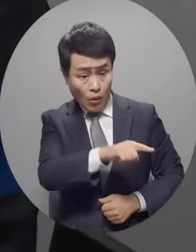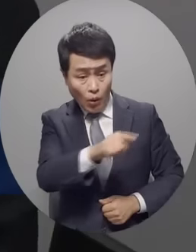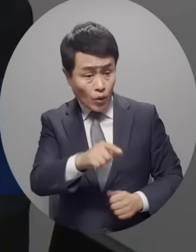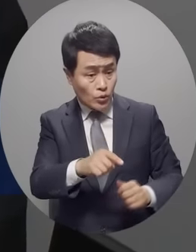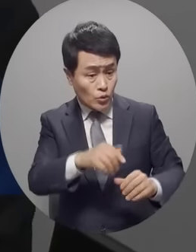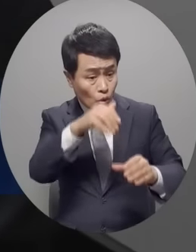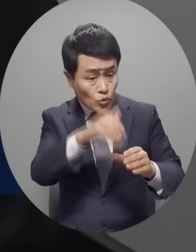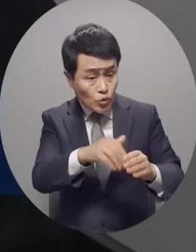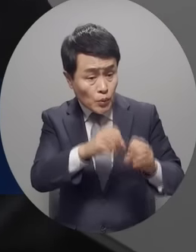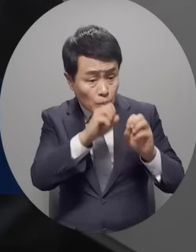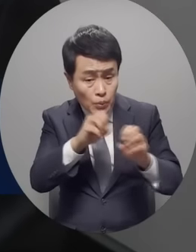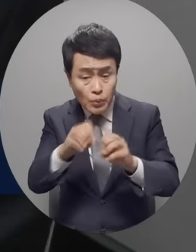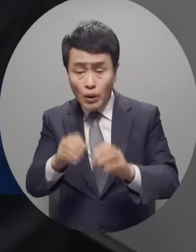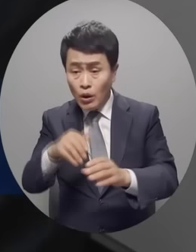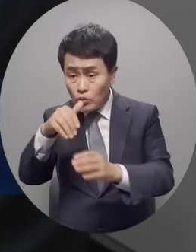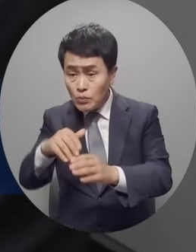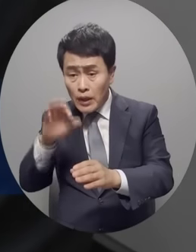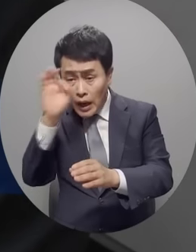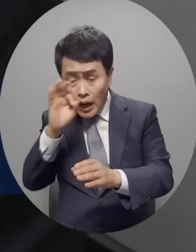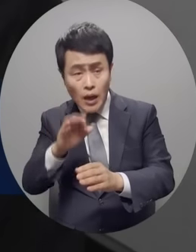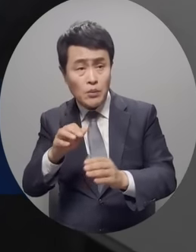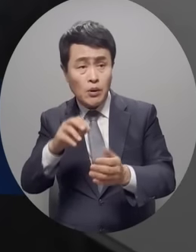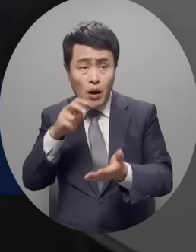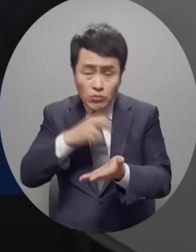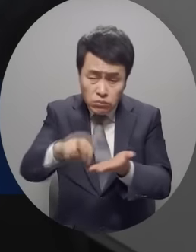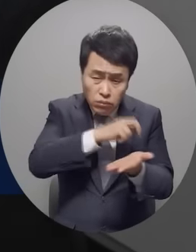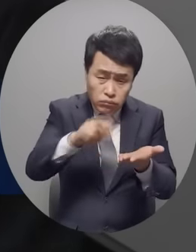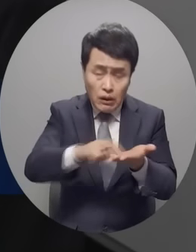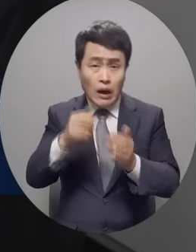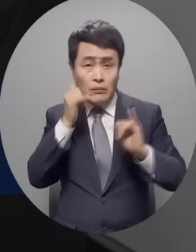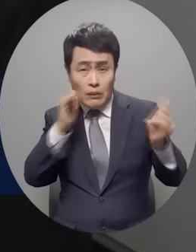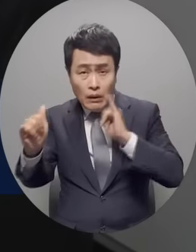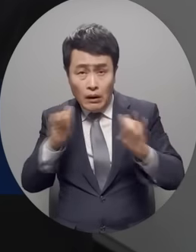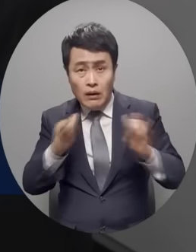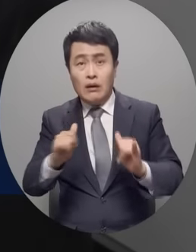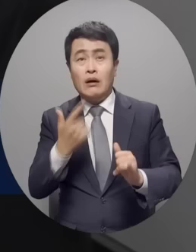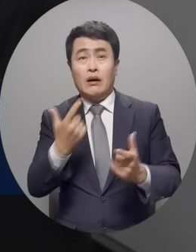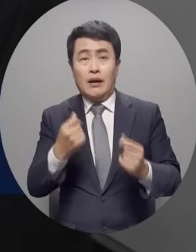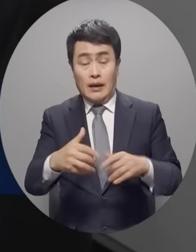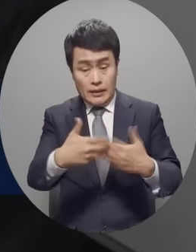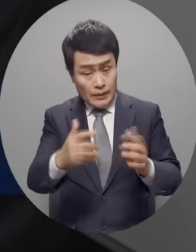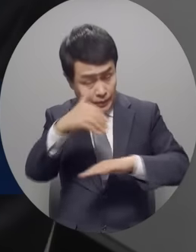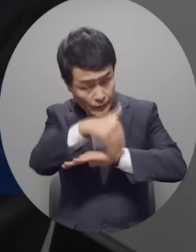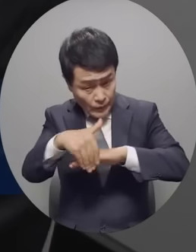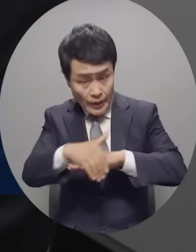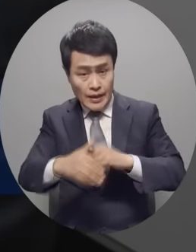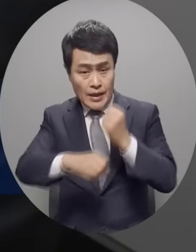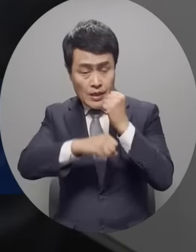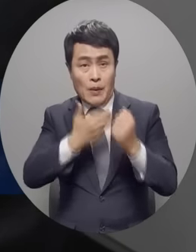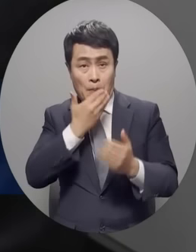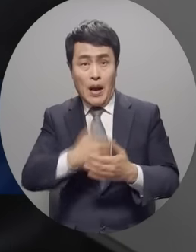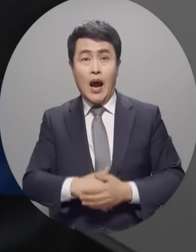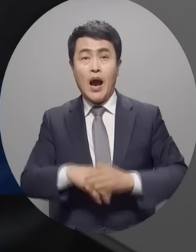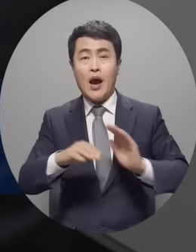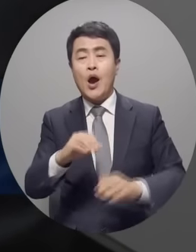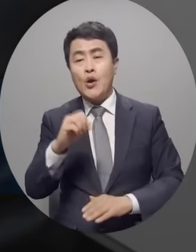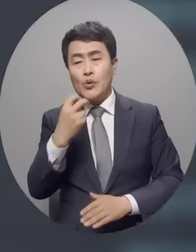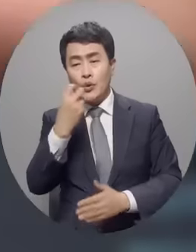독려해라, 투표장 가라고 막 전화 문자 돌려라 막 이렇게 되는 거죠. 그런 거를 짜려면 기본이 되는 게